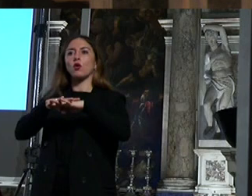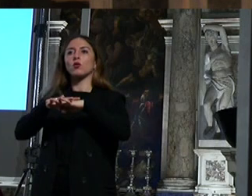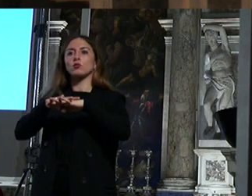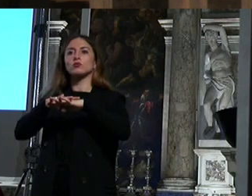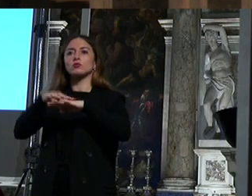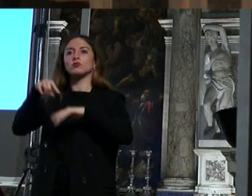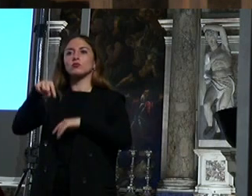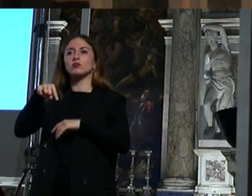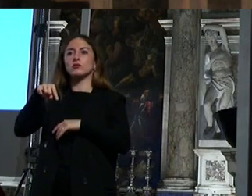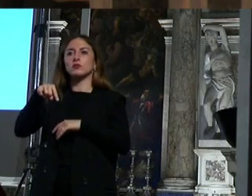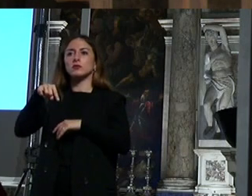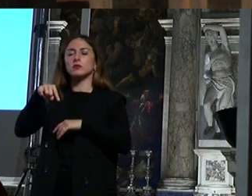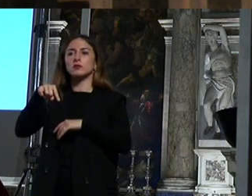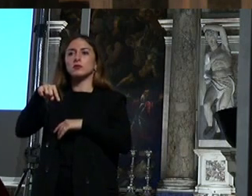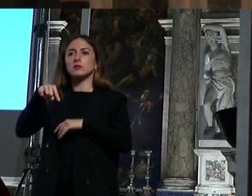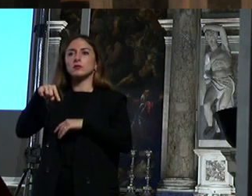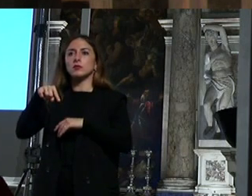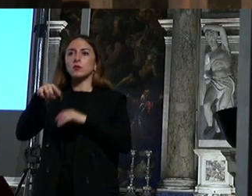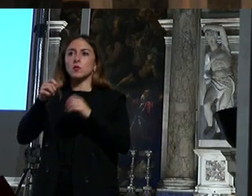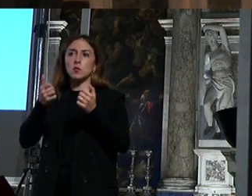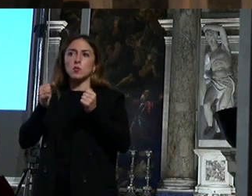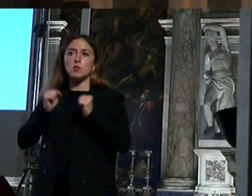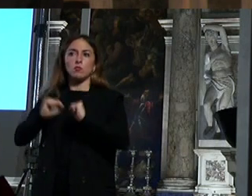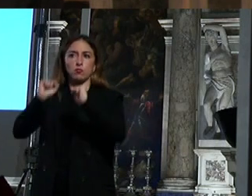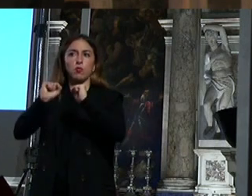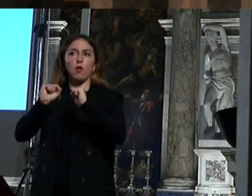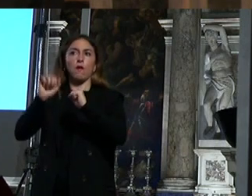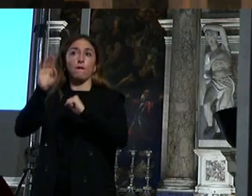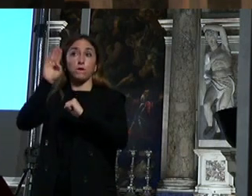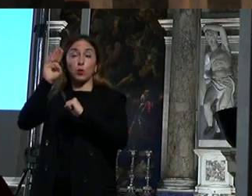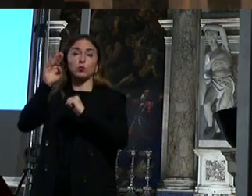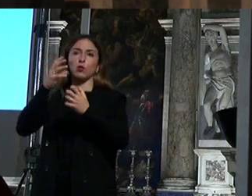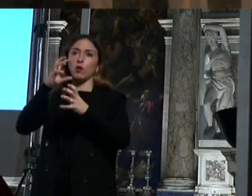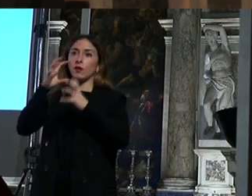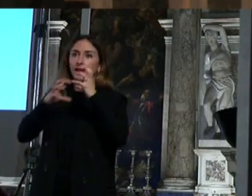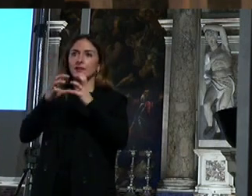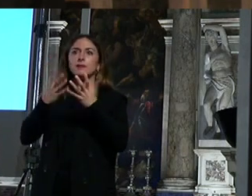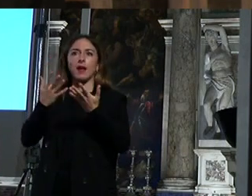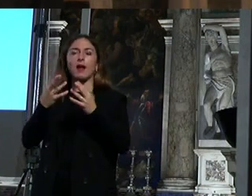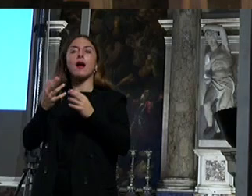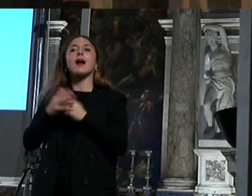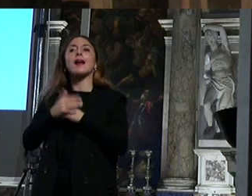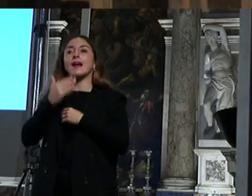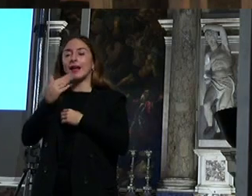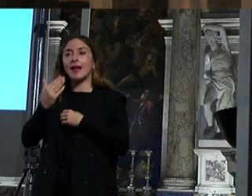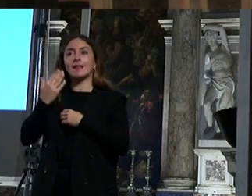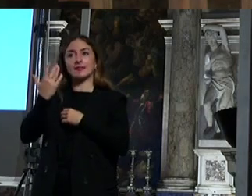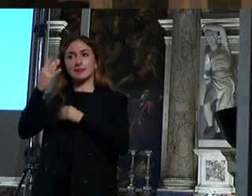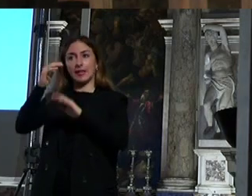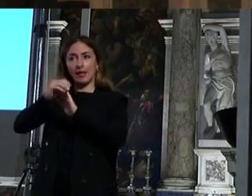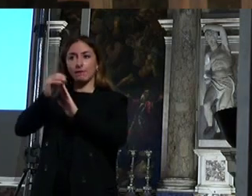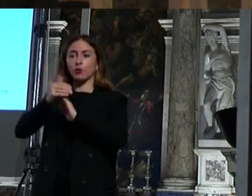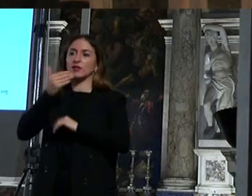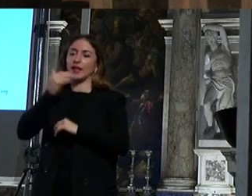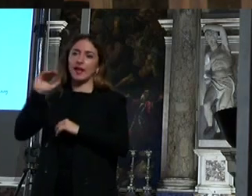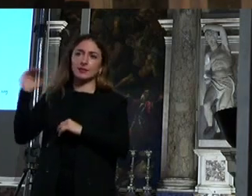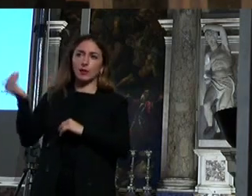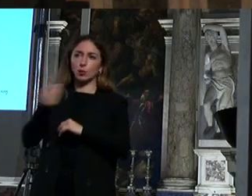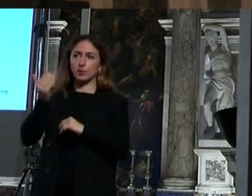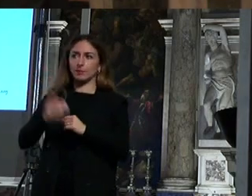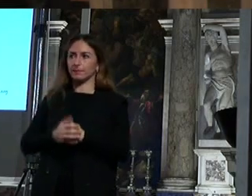per incroci di civiltà può rappresentare una dimensione di crescita per il futuro. Grazie, brava Ca' Foscari e grazie a tutti.